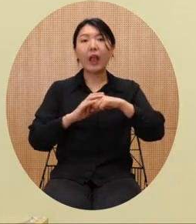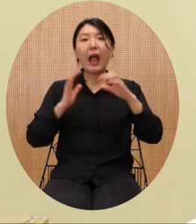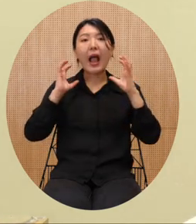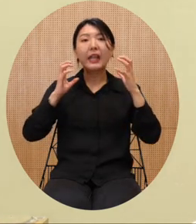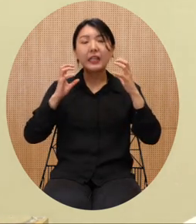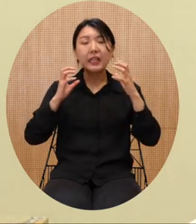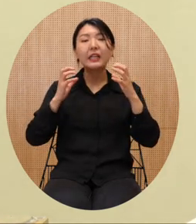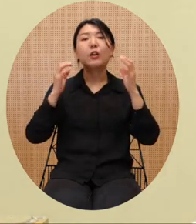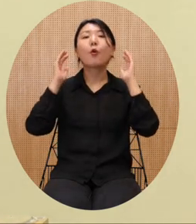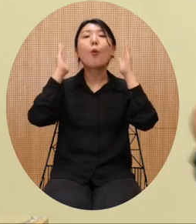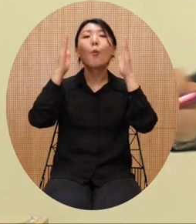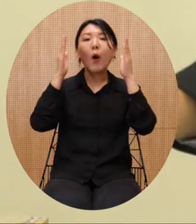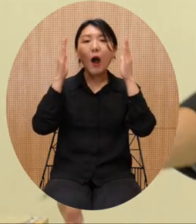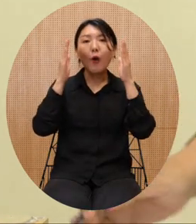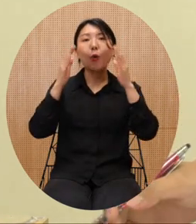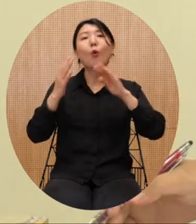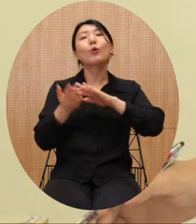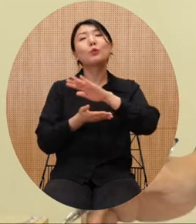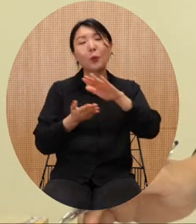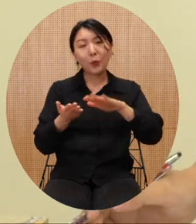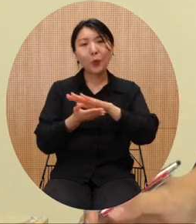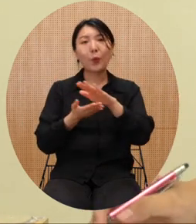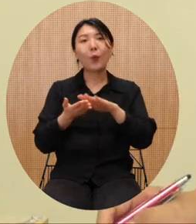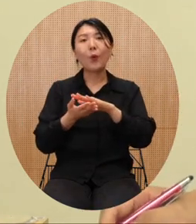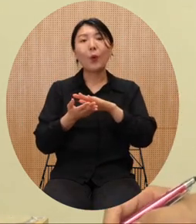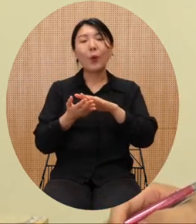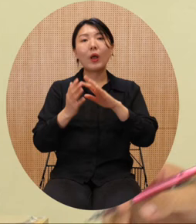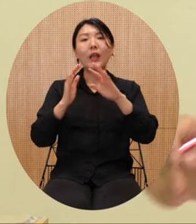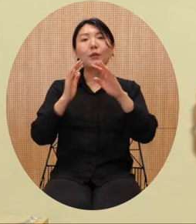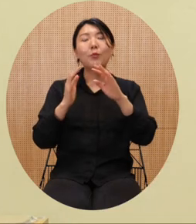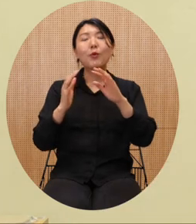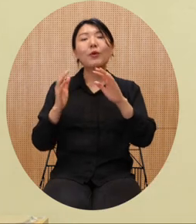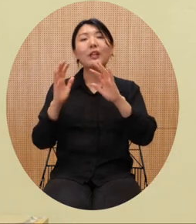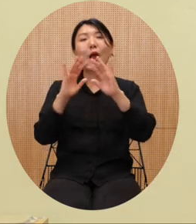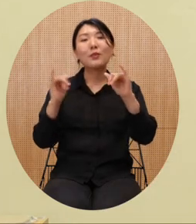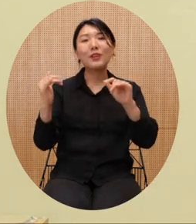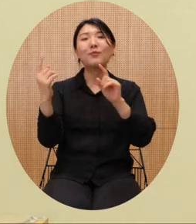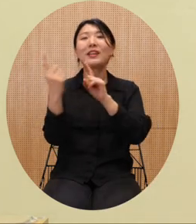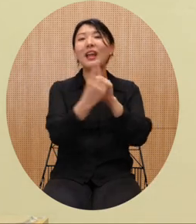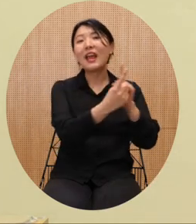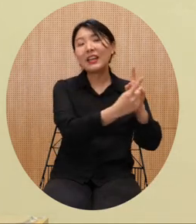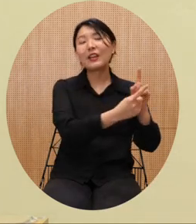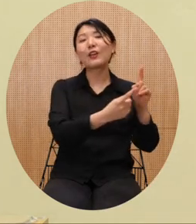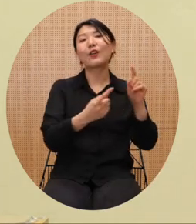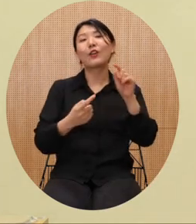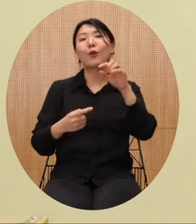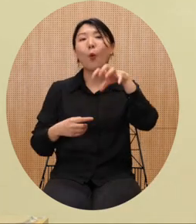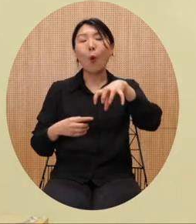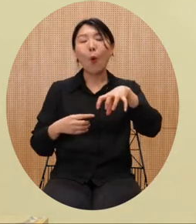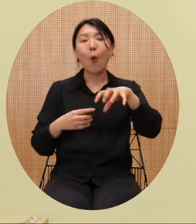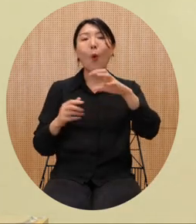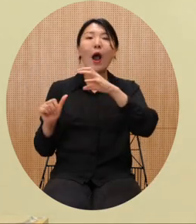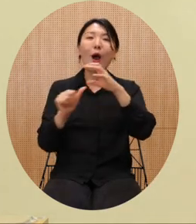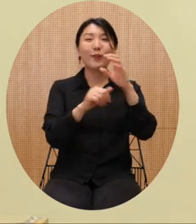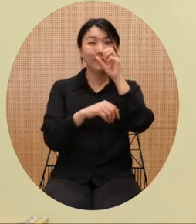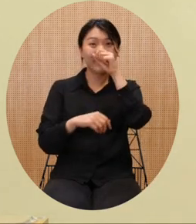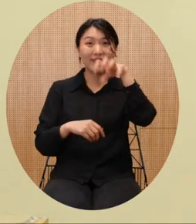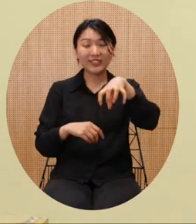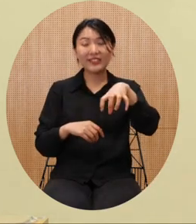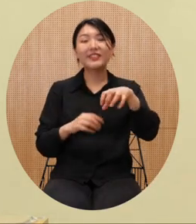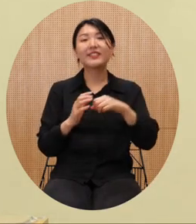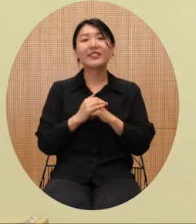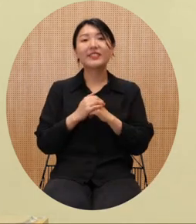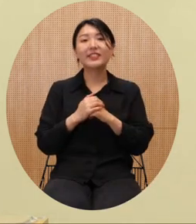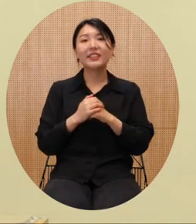아이들이 공부도 할 수 있고 뛰어놀 수도 있고 뭐 사람들 만날 수도 있고 이런 장으로 사용할 수 있는 참 좋은 공간이다라는 말씀을